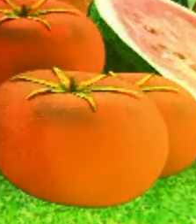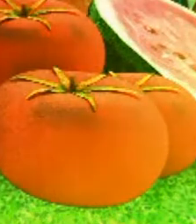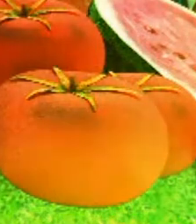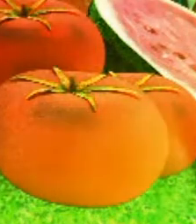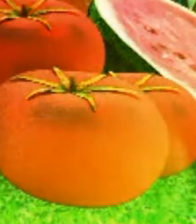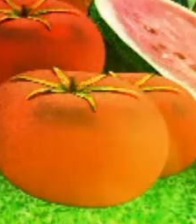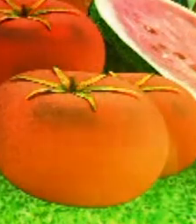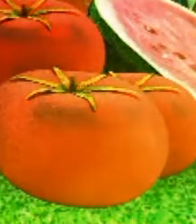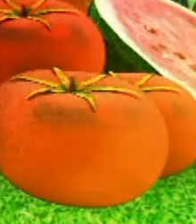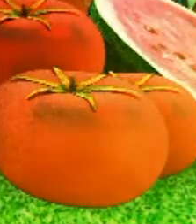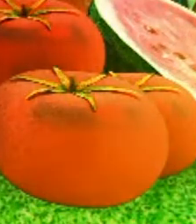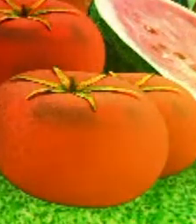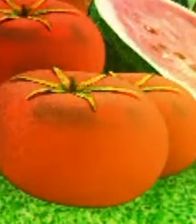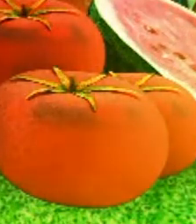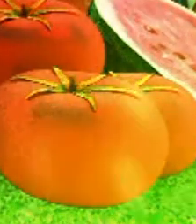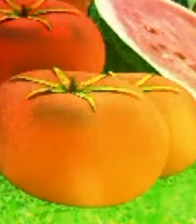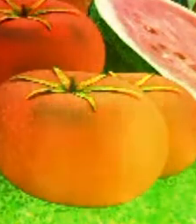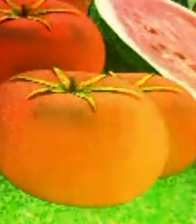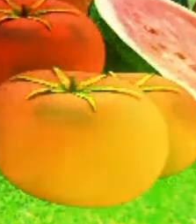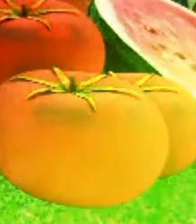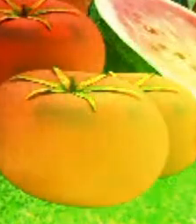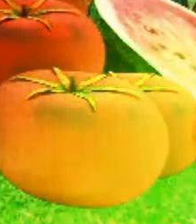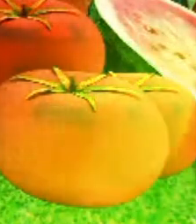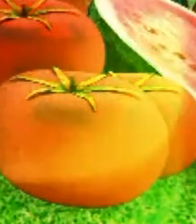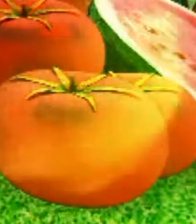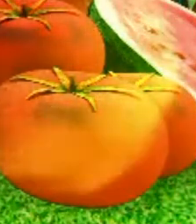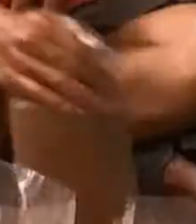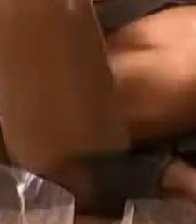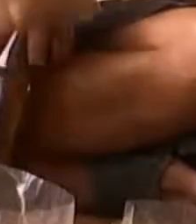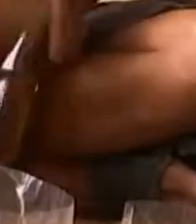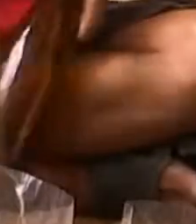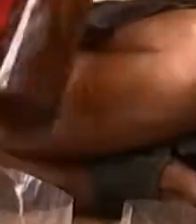คือนโยบายทกส